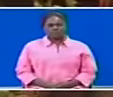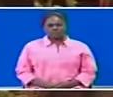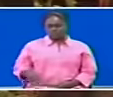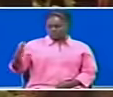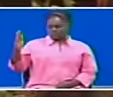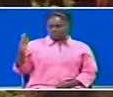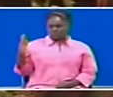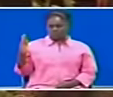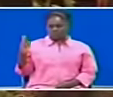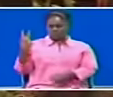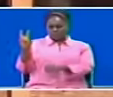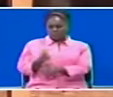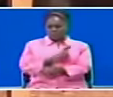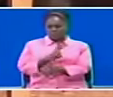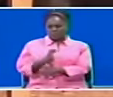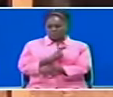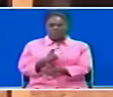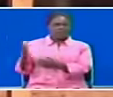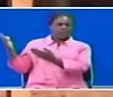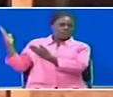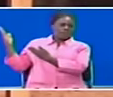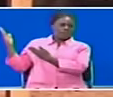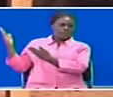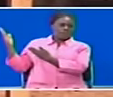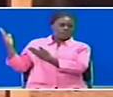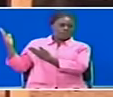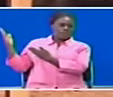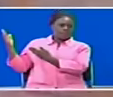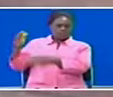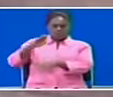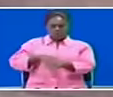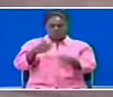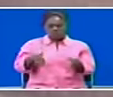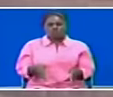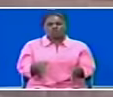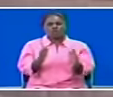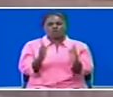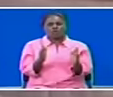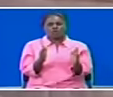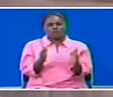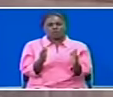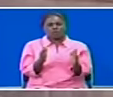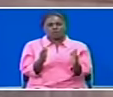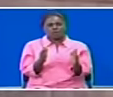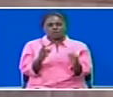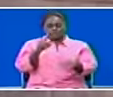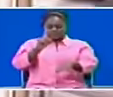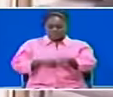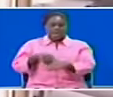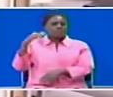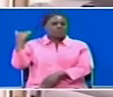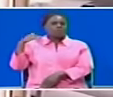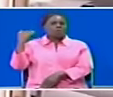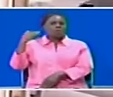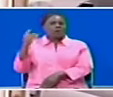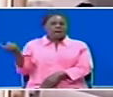Walinzi hao walikuwa wakipiga doria katika eneo hili la ujenzi lililoko kwenye barabara ya Kenol kwenda Makuyu. Walipovamiwa na genge la watu